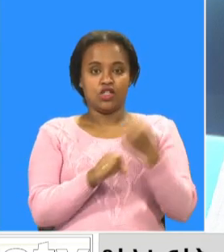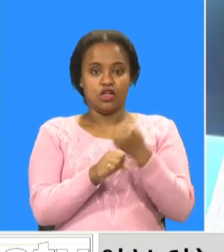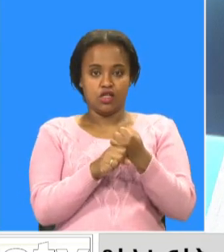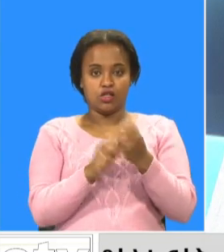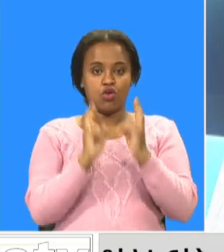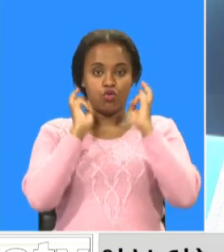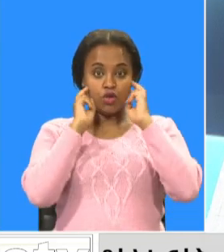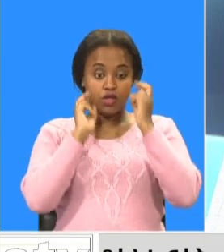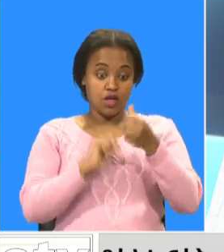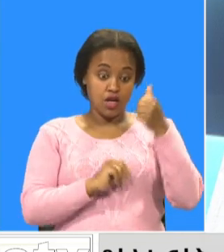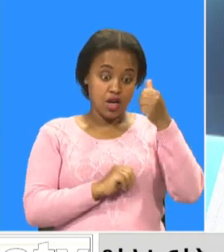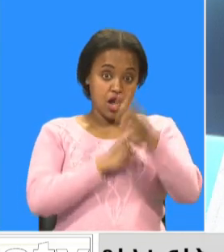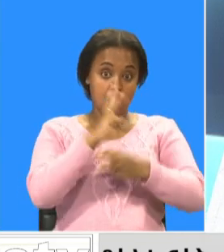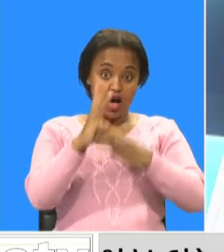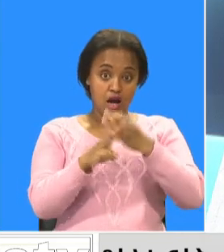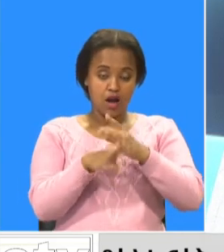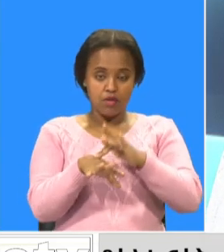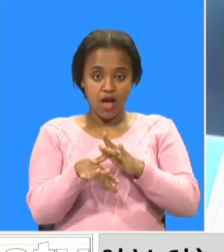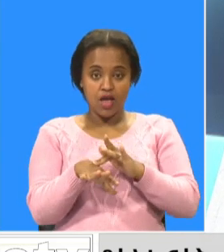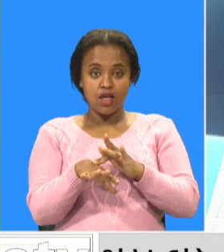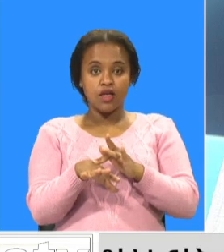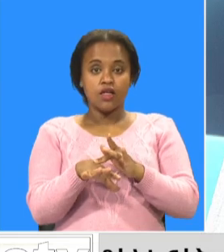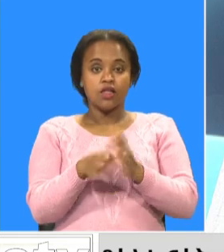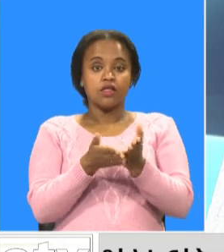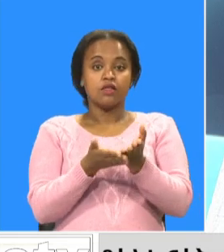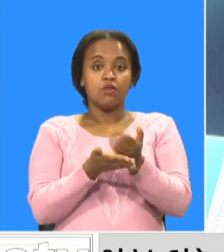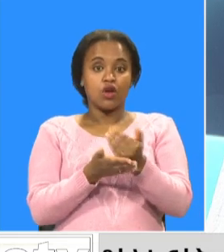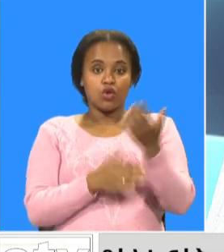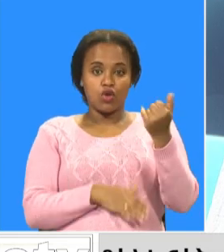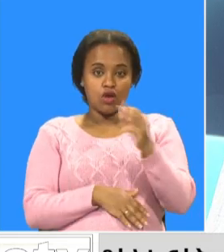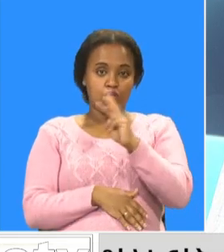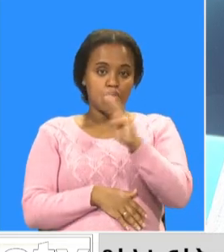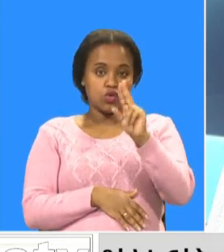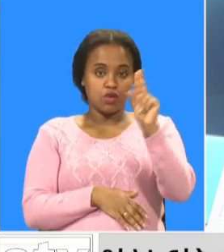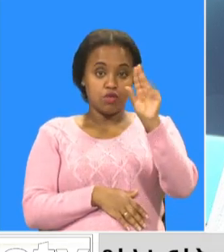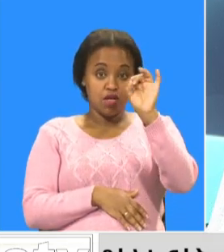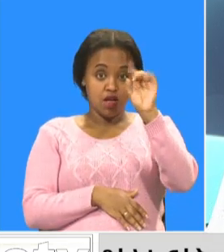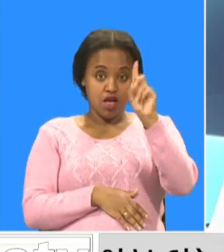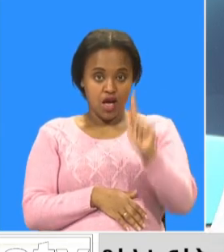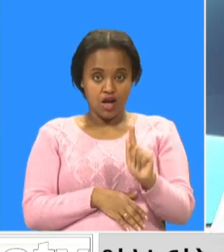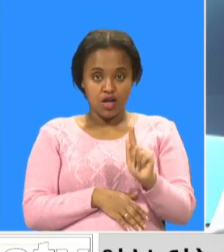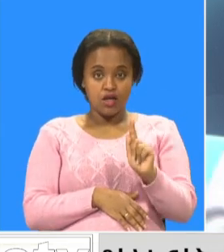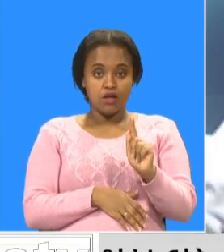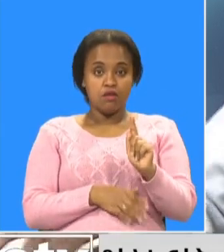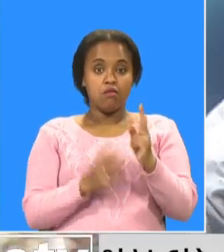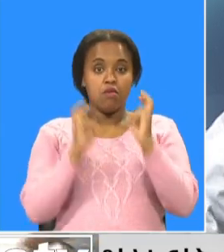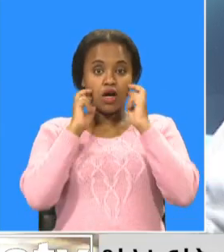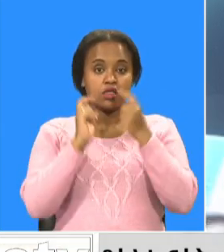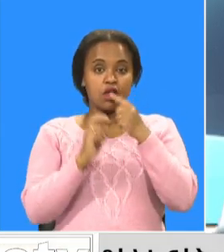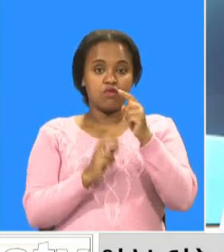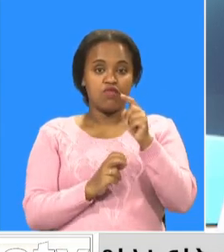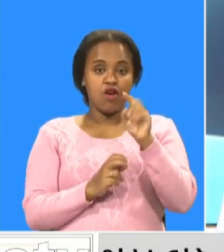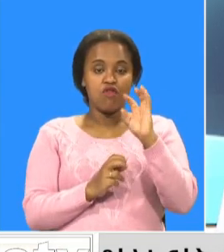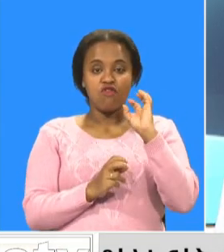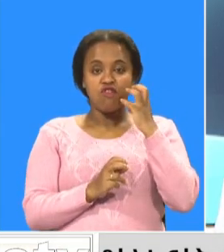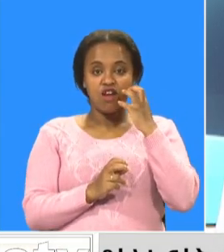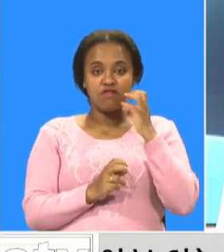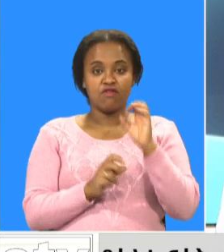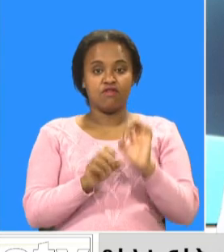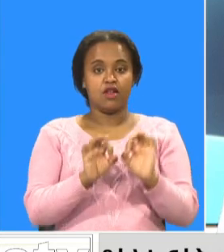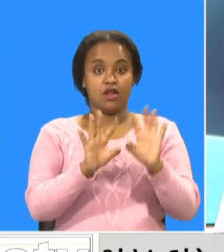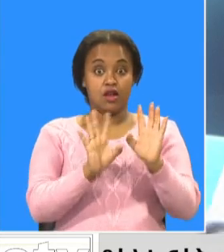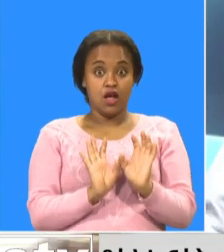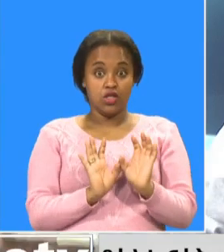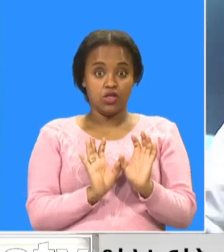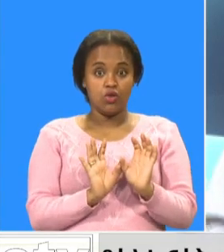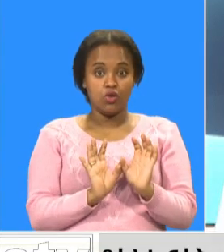ዓለም ላይ ሲመረቱ የነበሩ እነዚህ ሲቪሊያን ማስክ የሚባሉት እና ቨልቪም የሌላቸው አጠቃላይ መልካቸውም